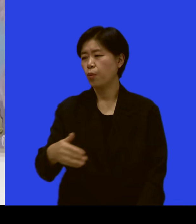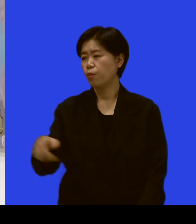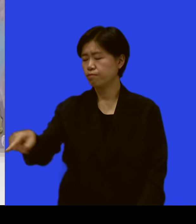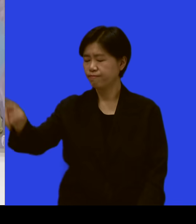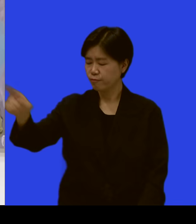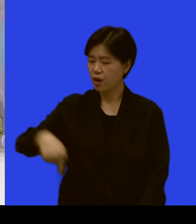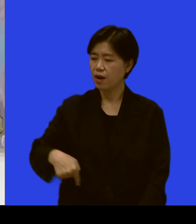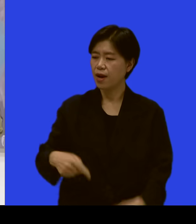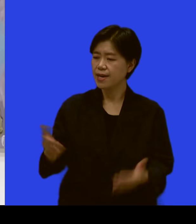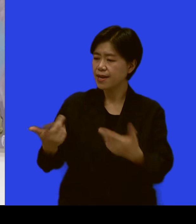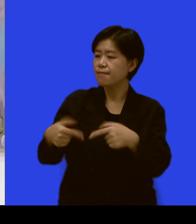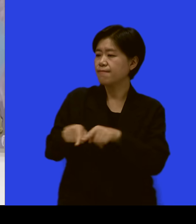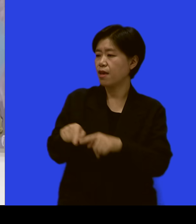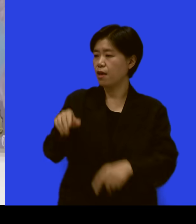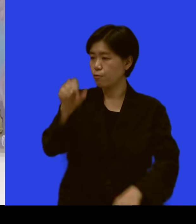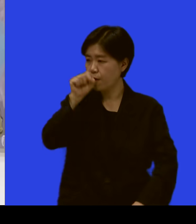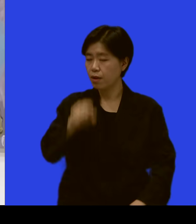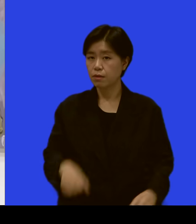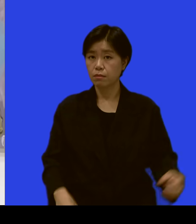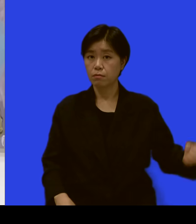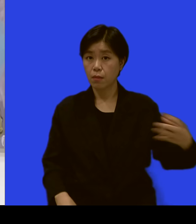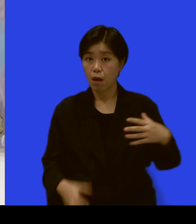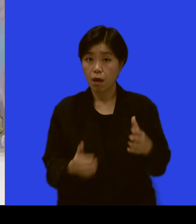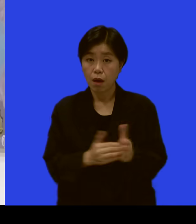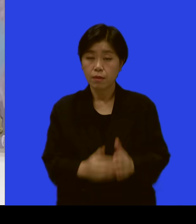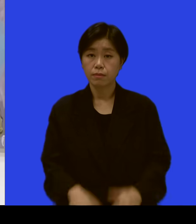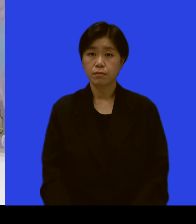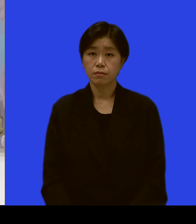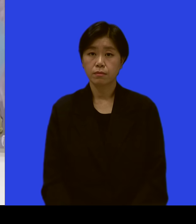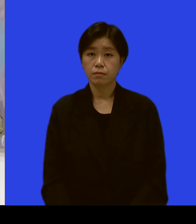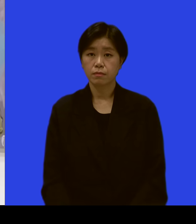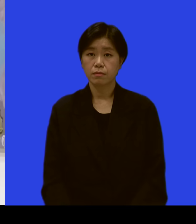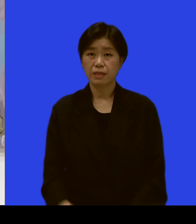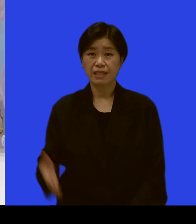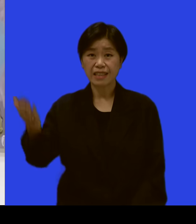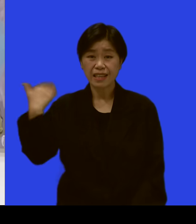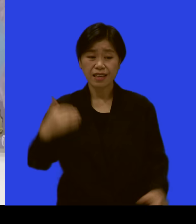좀 도와줘라. 그래서 예. 제가 원래는 그 전까지 형님